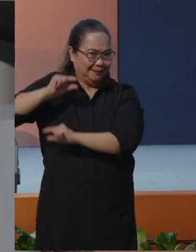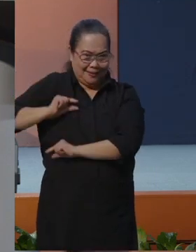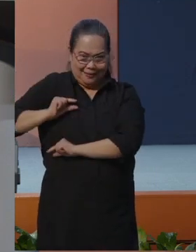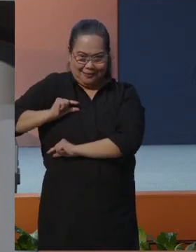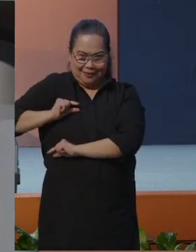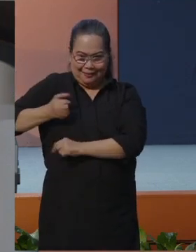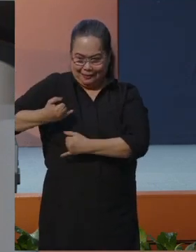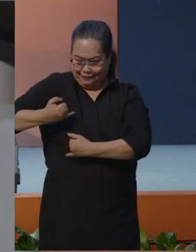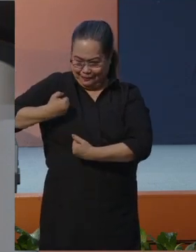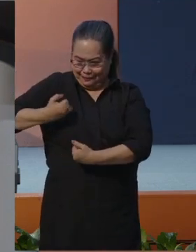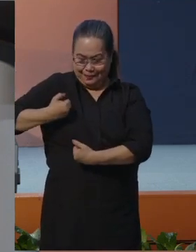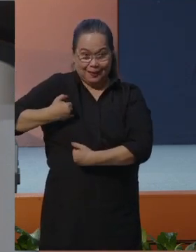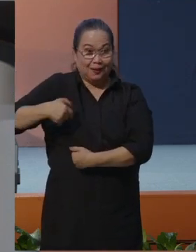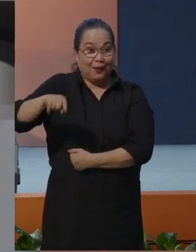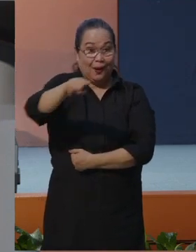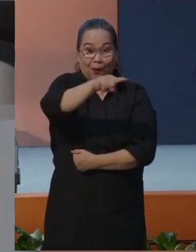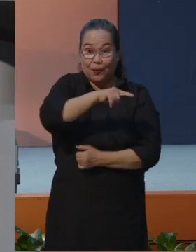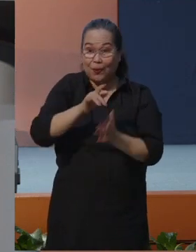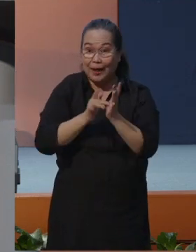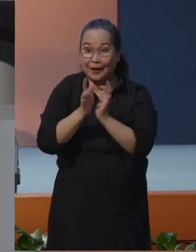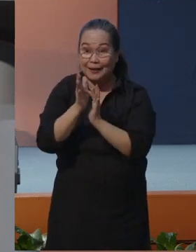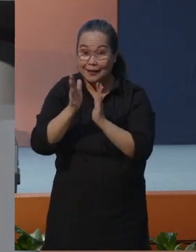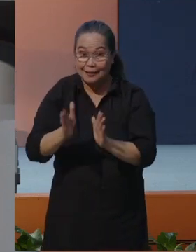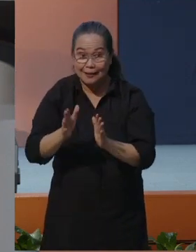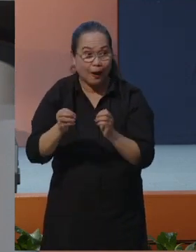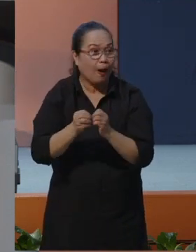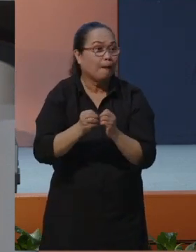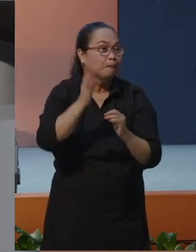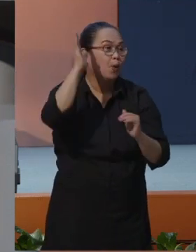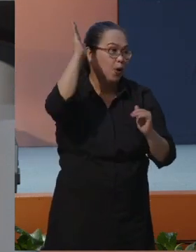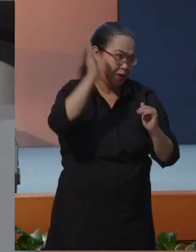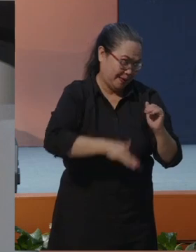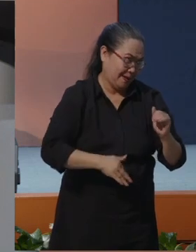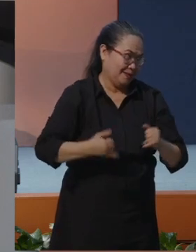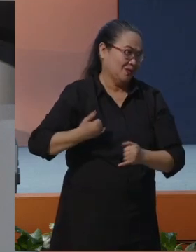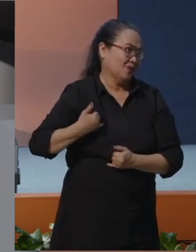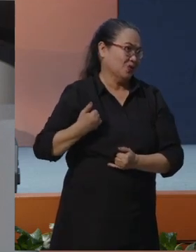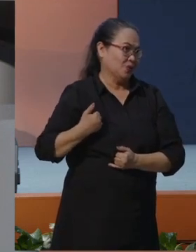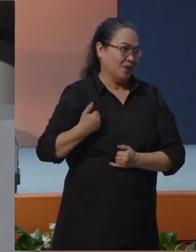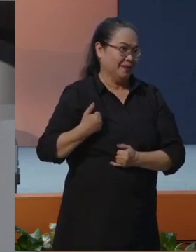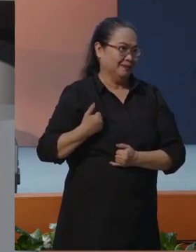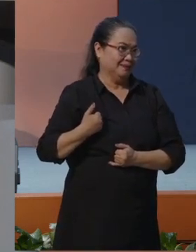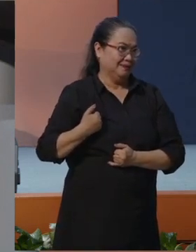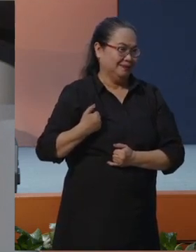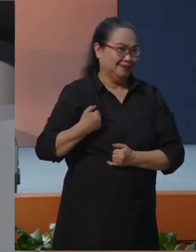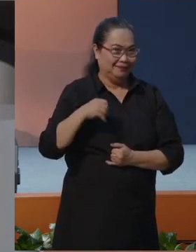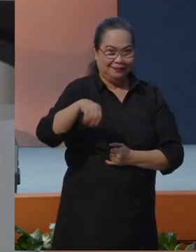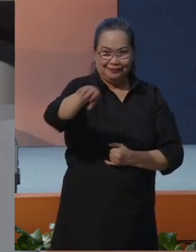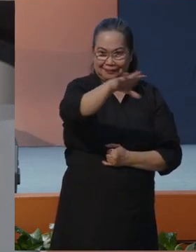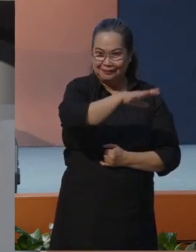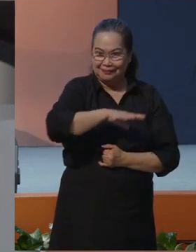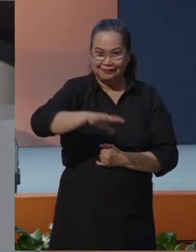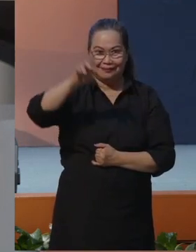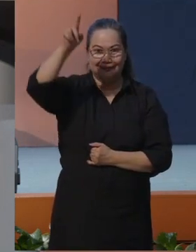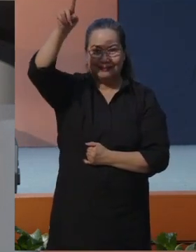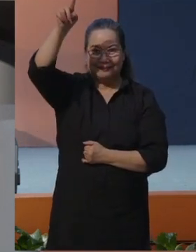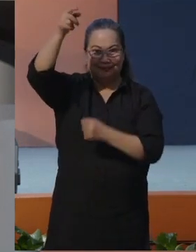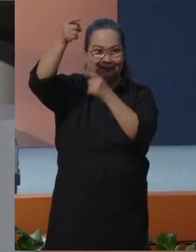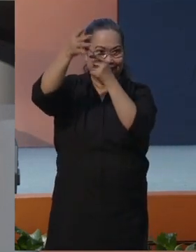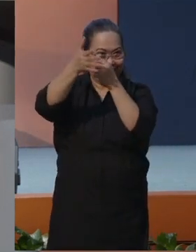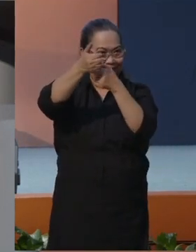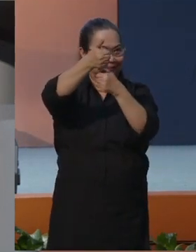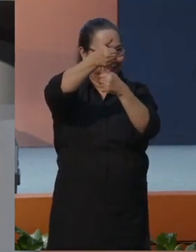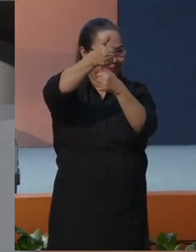Joshua. Tayong mga Kristiyano are more than conquerors in Him, sa ilalim ng ating Panginoon